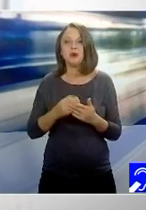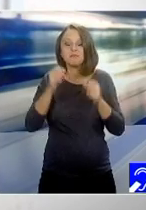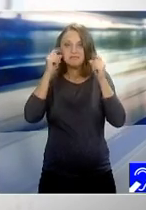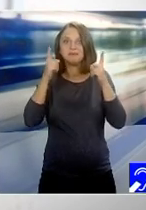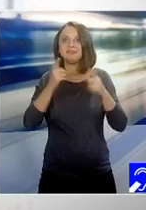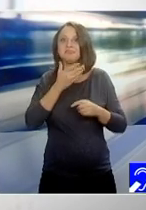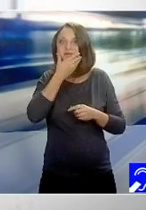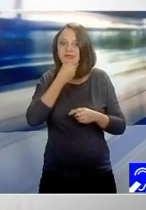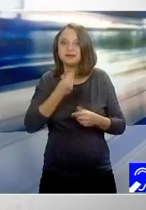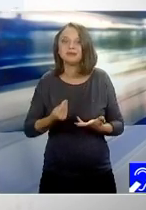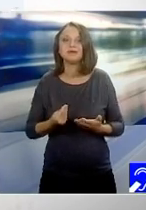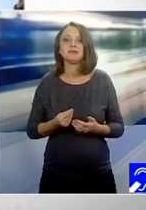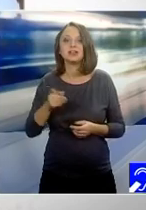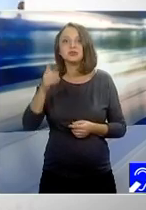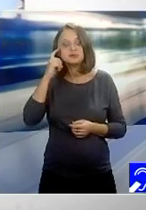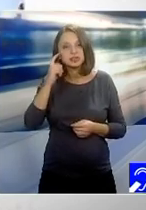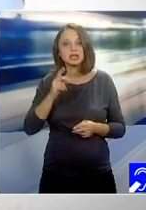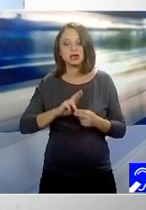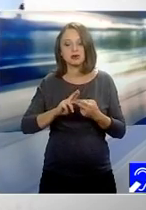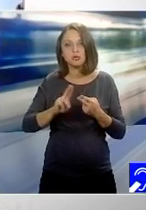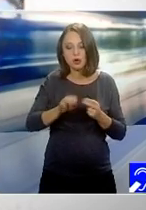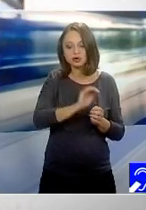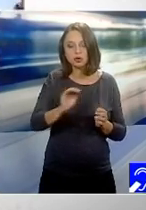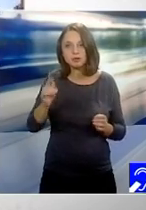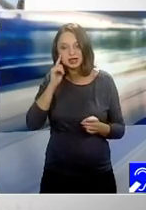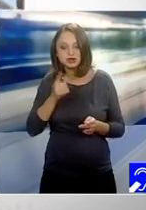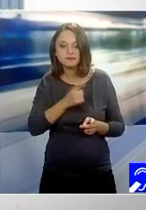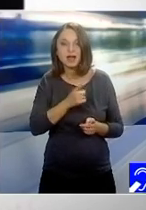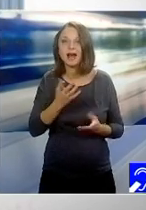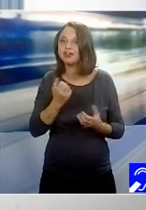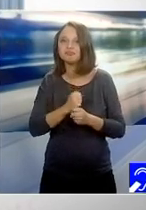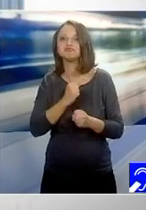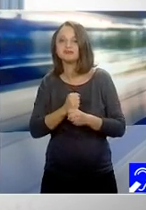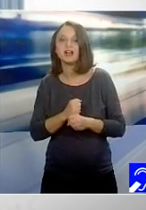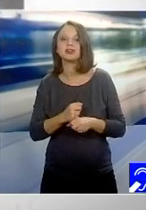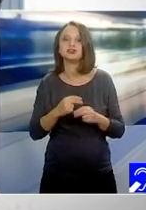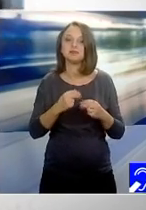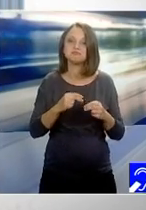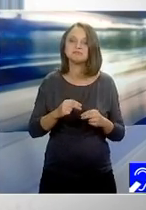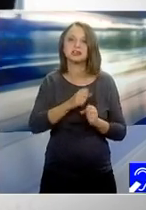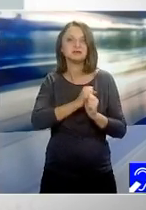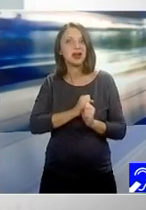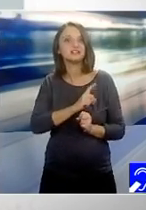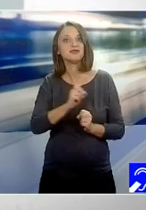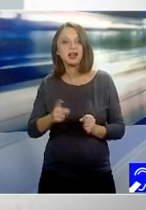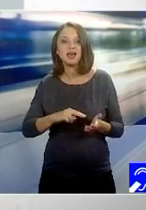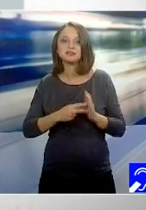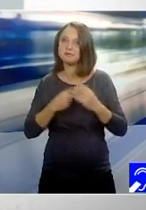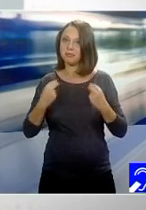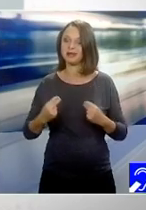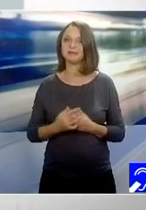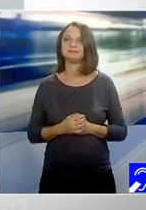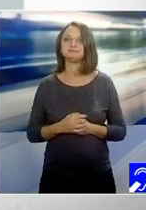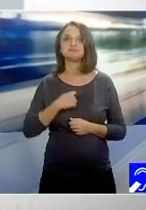era îi cunoștea, deci se bazea pe ei. Și astăzi m-am întâlnit cu câțiva dintre ei și eu credeam că